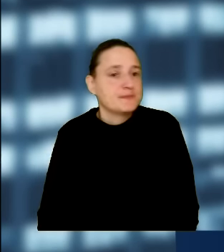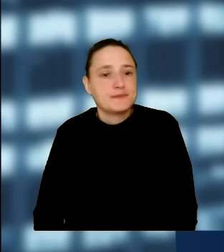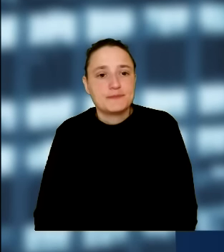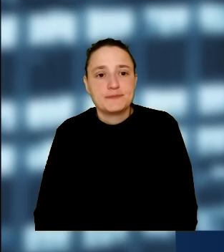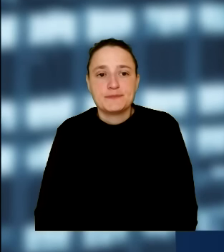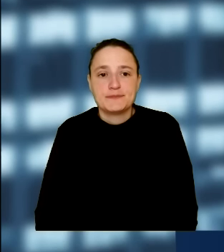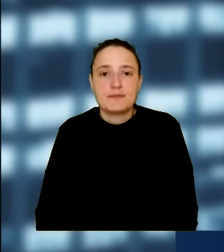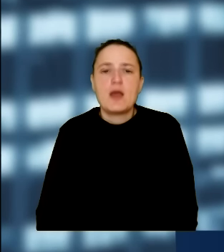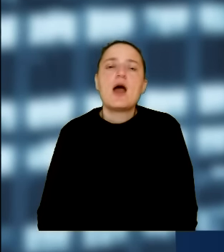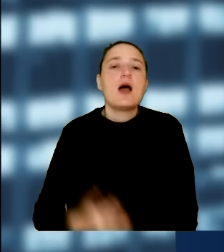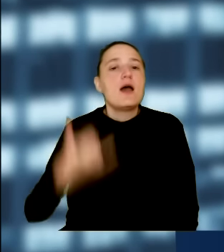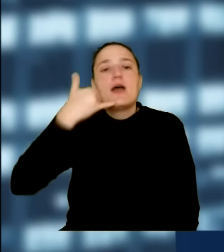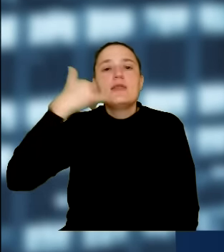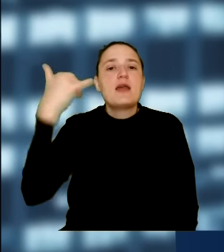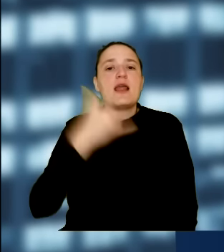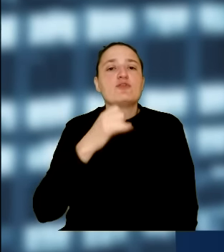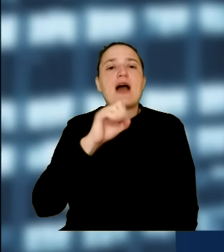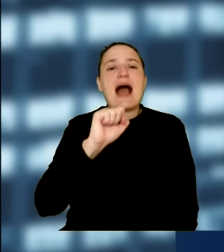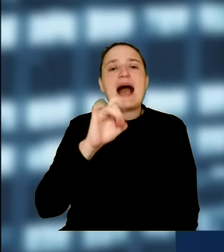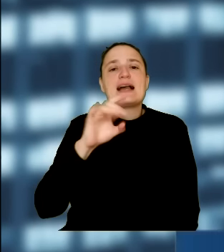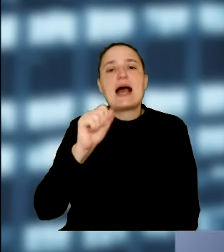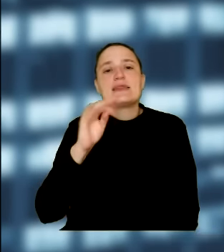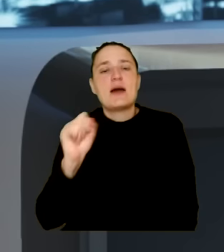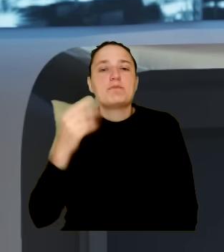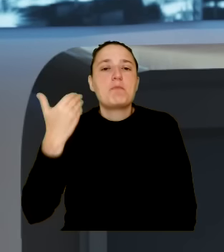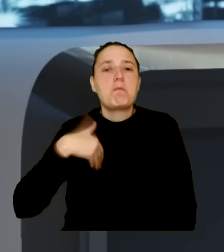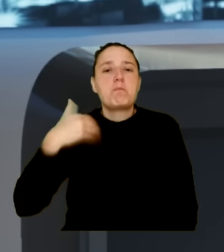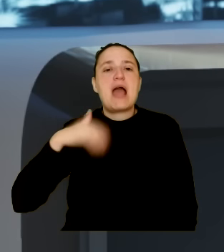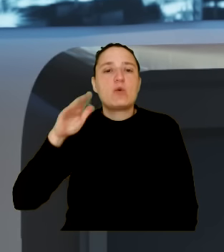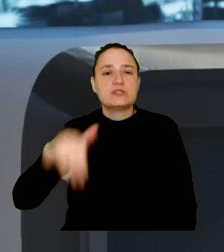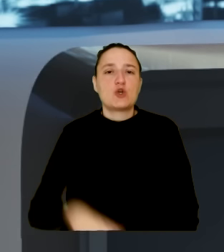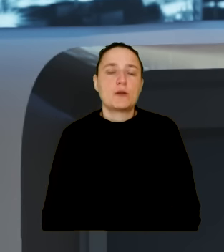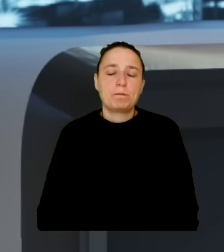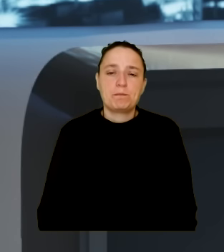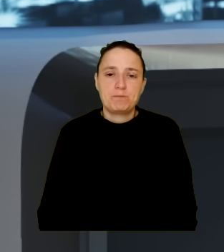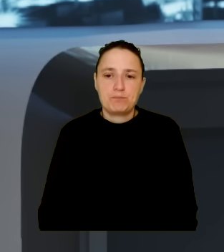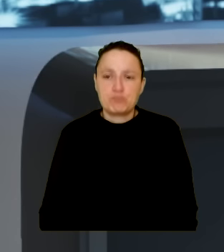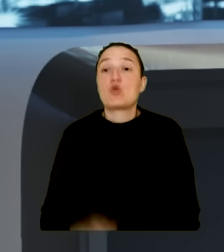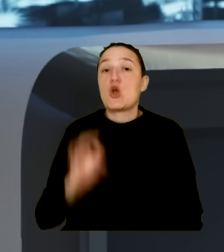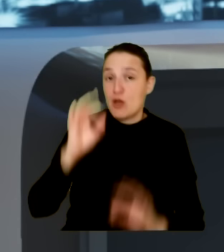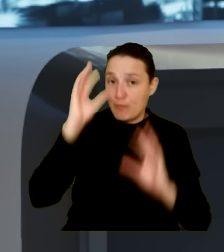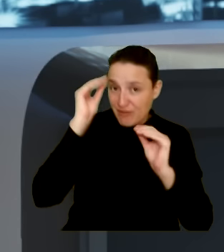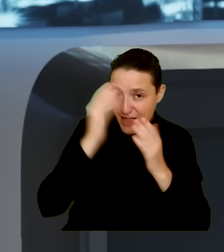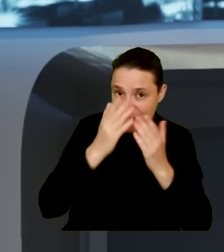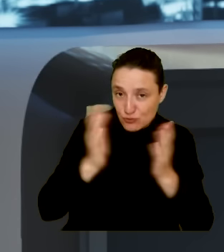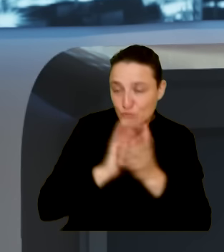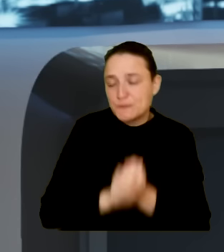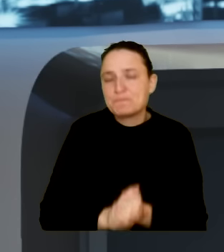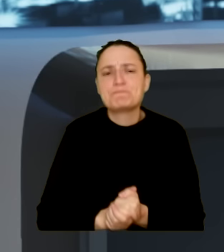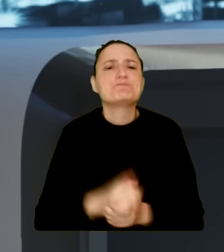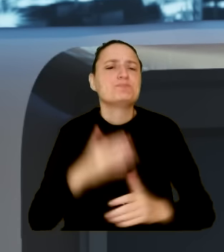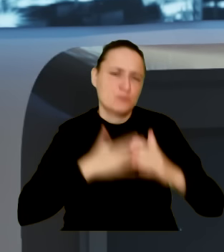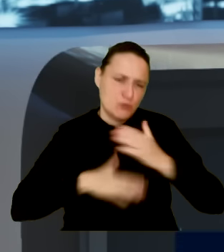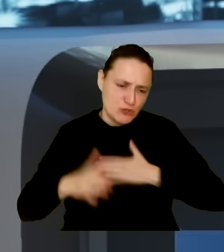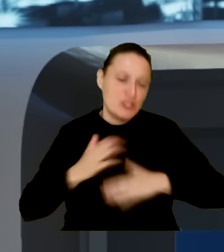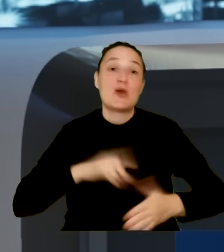Pani Agata z Białegostoku jest z nami, dobry wieczór. Dobry wieczór panu, panie Jacku. Dobry wieczór państwu. Cieszę się, że